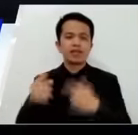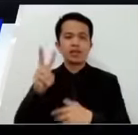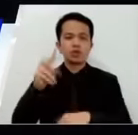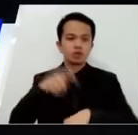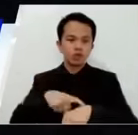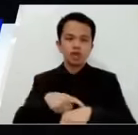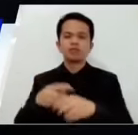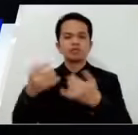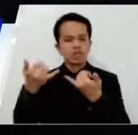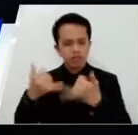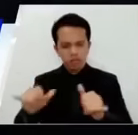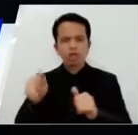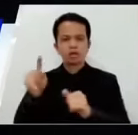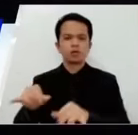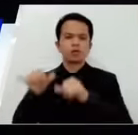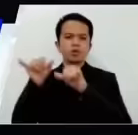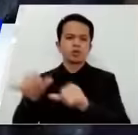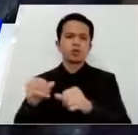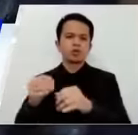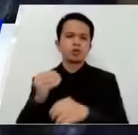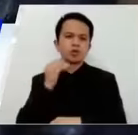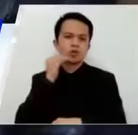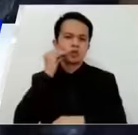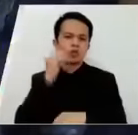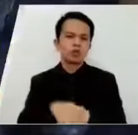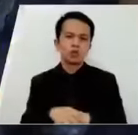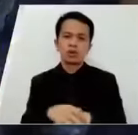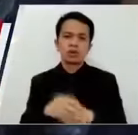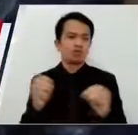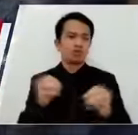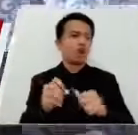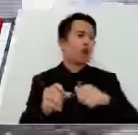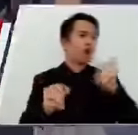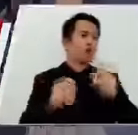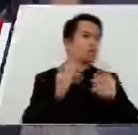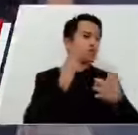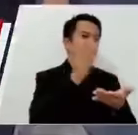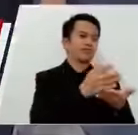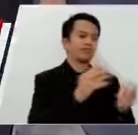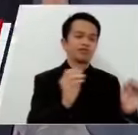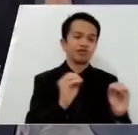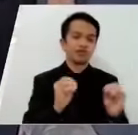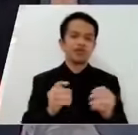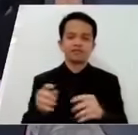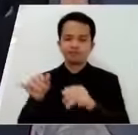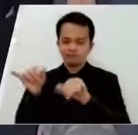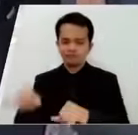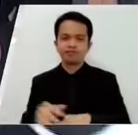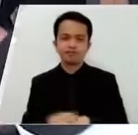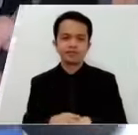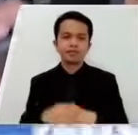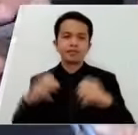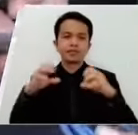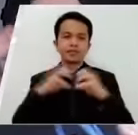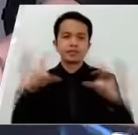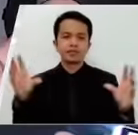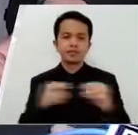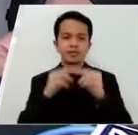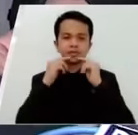daw mananatili. Wala po kami mapuntahan eh. Sugal lang pag nandito tayo sa squatter. Para sa GMA Integrated